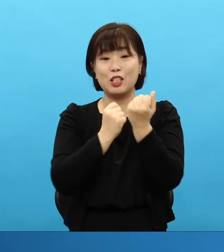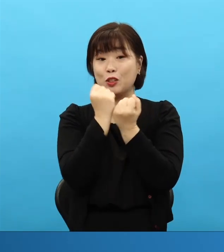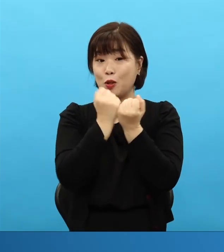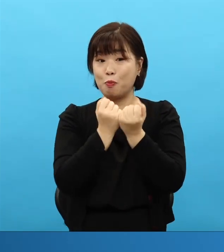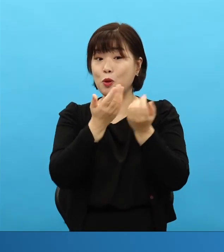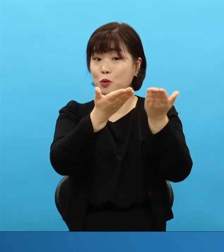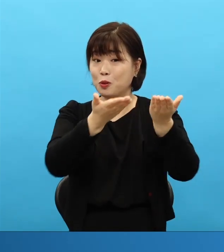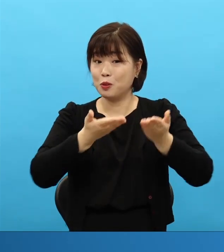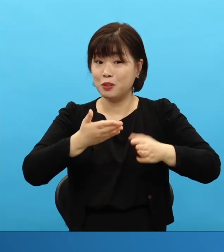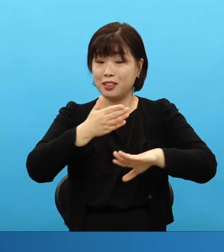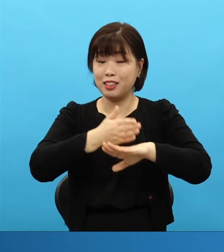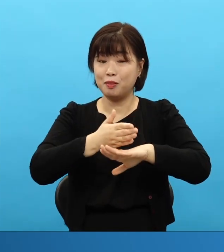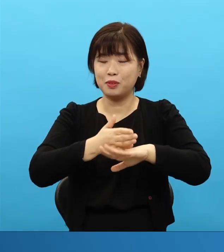핵심 예배의 중요한 시간이었습니다. 자, 오늘은